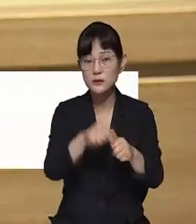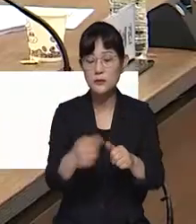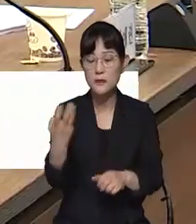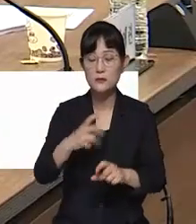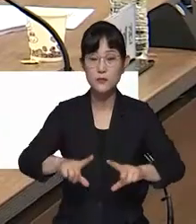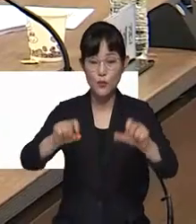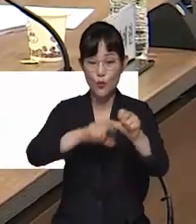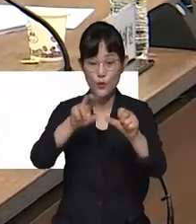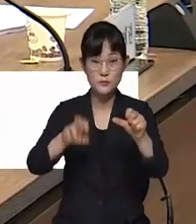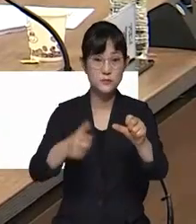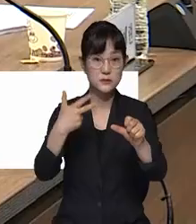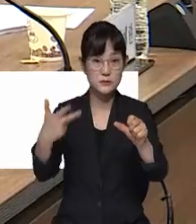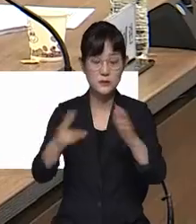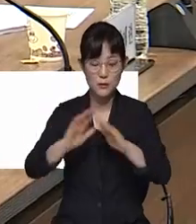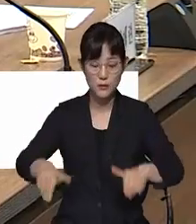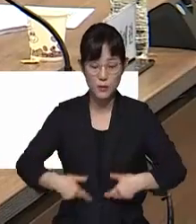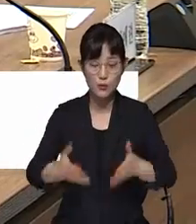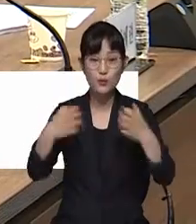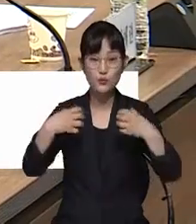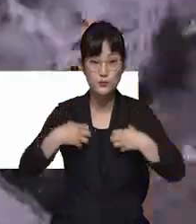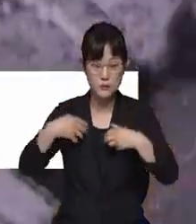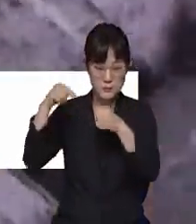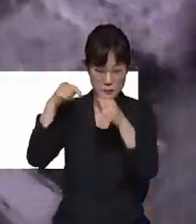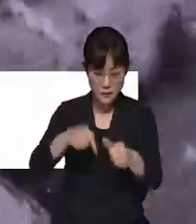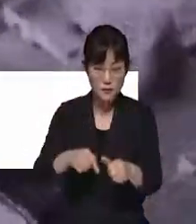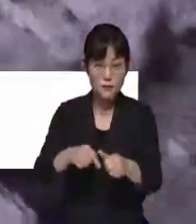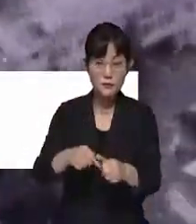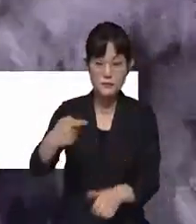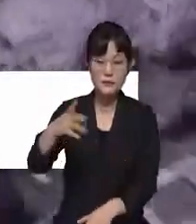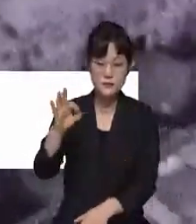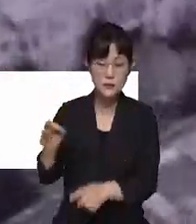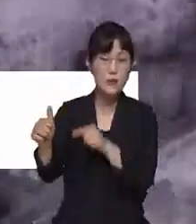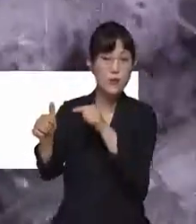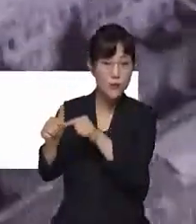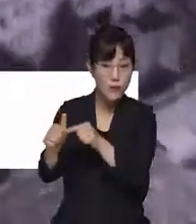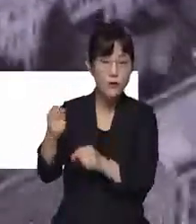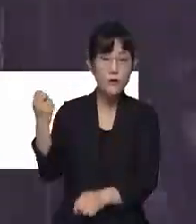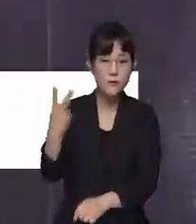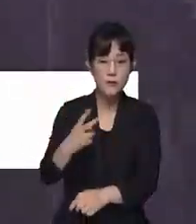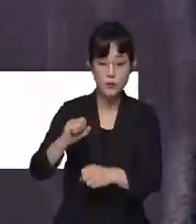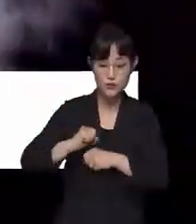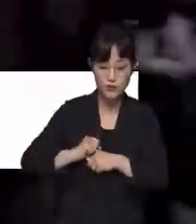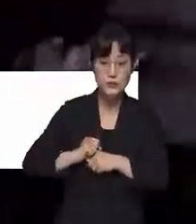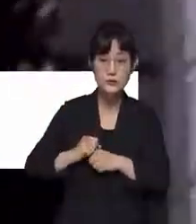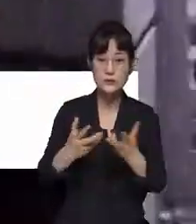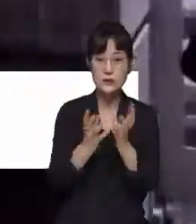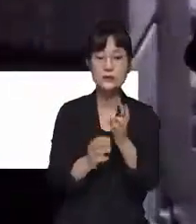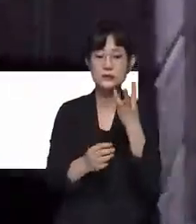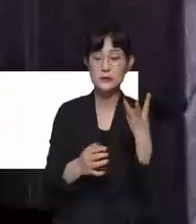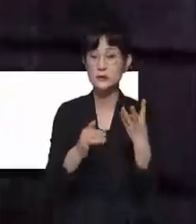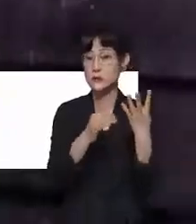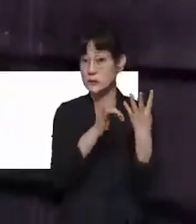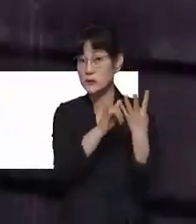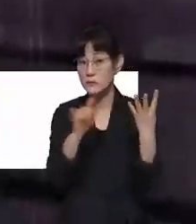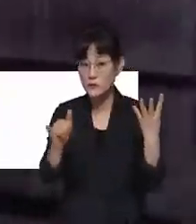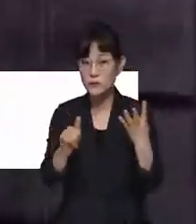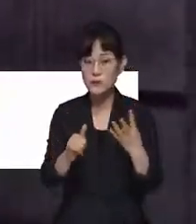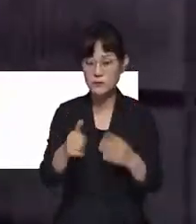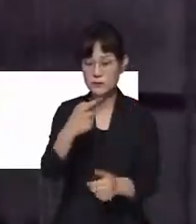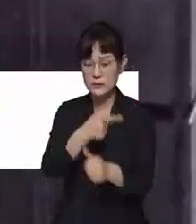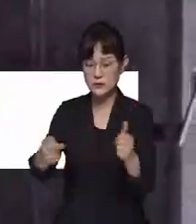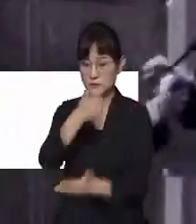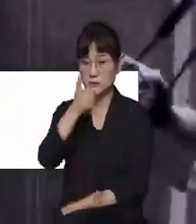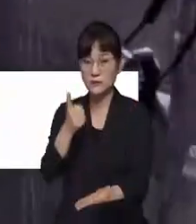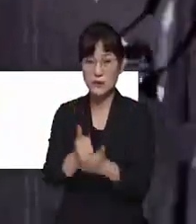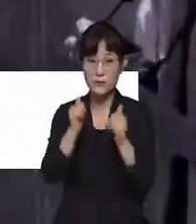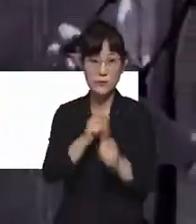27일 전남도청에 대한 진압작전 책임자급인 정호용 특전사령관과 공수여단장 등 4명도 내란 목적